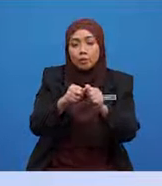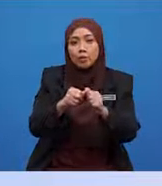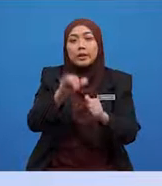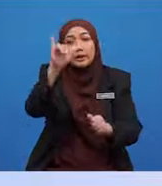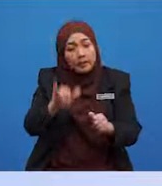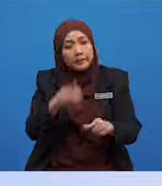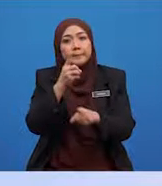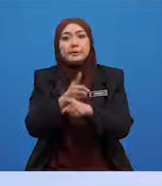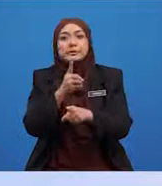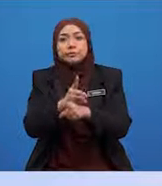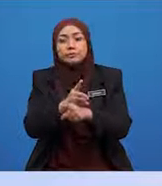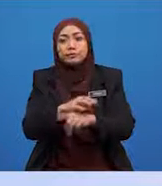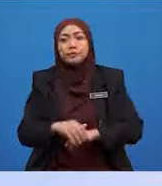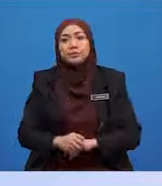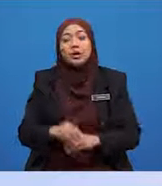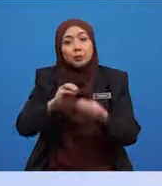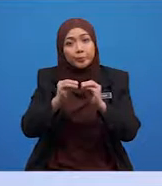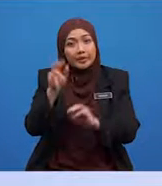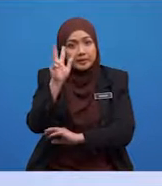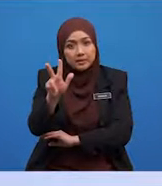yang diberi. Ketiga,